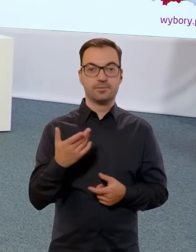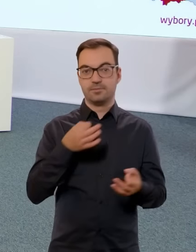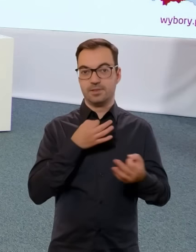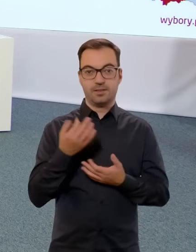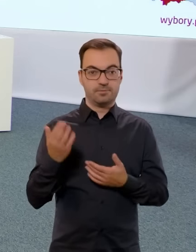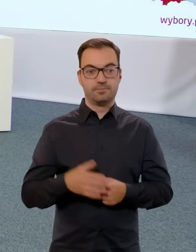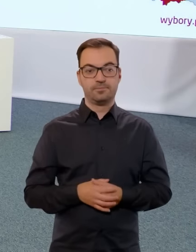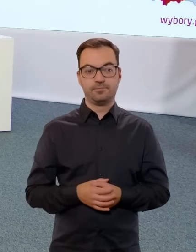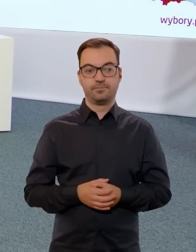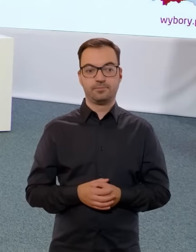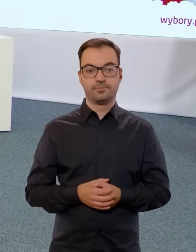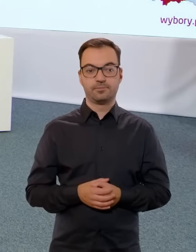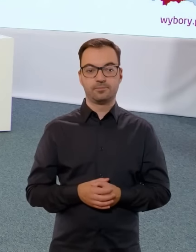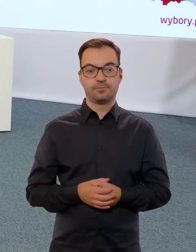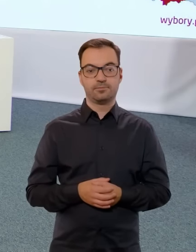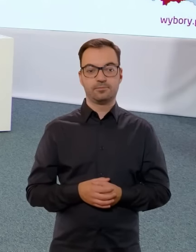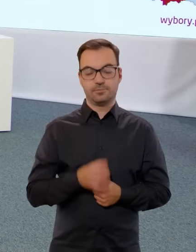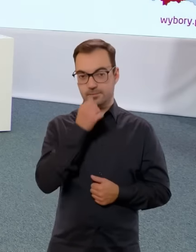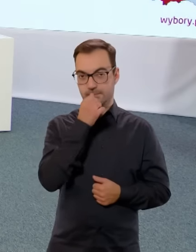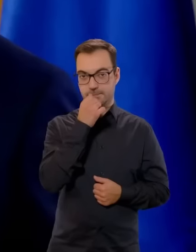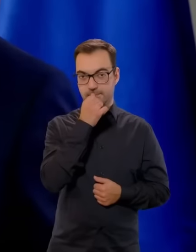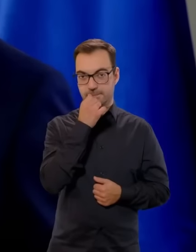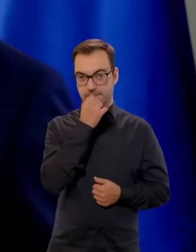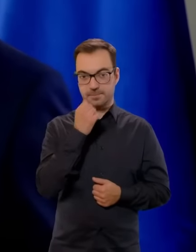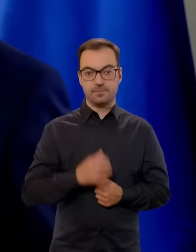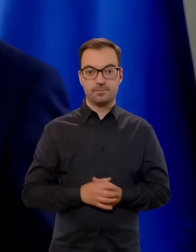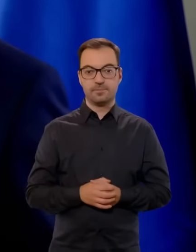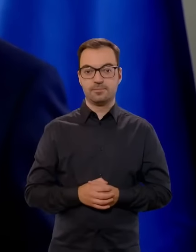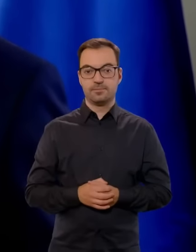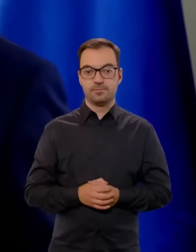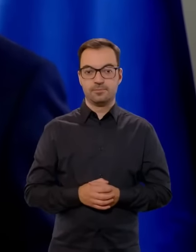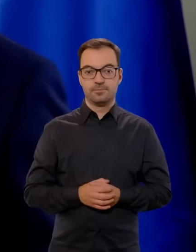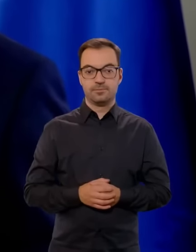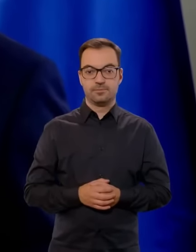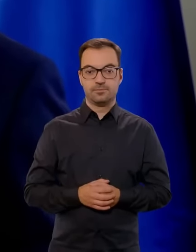Jeżeli macie Państwo pytania, to bardzo proszę, tutaj znajduje się mikrofon.